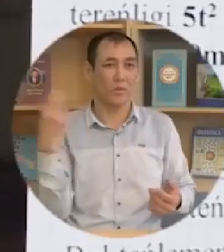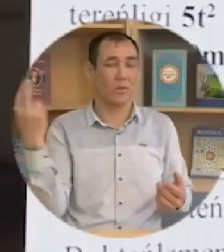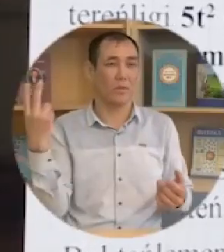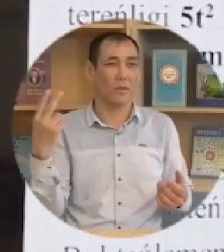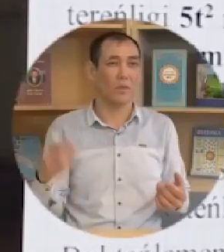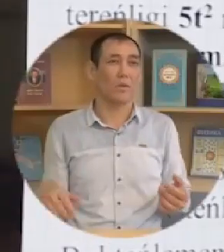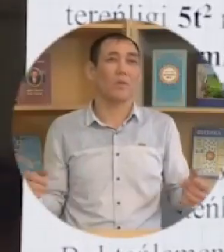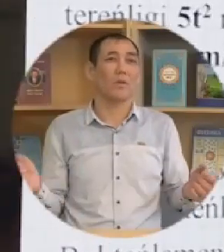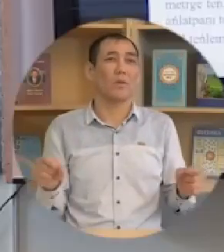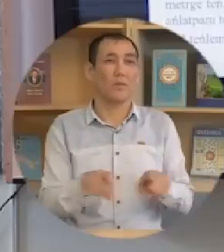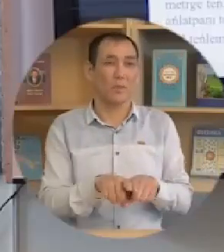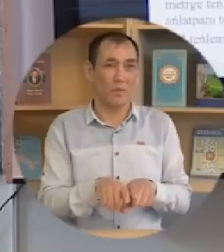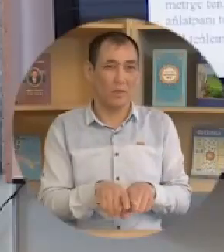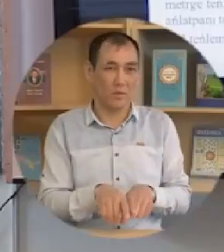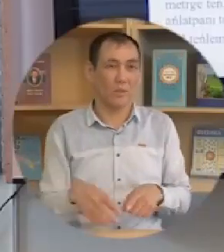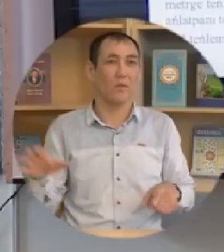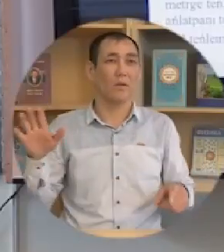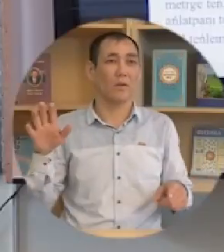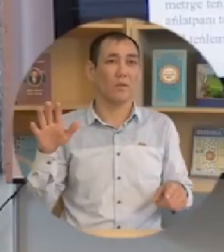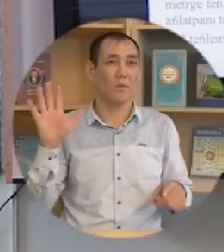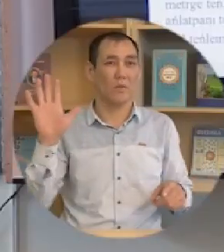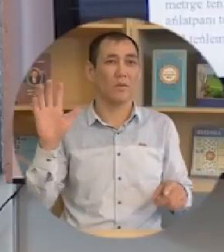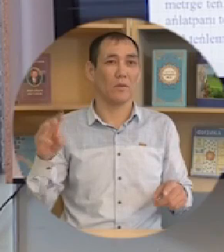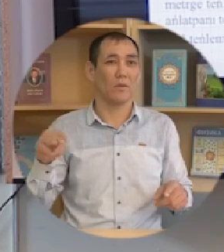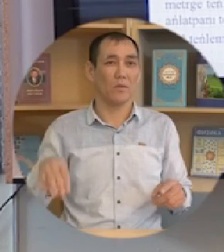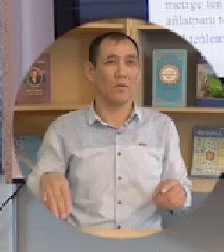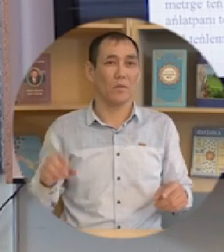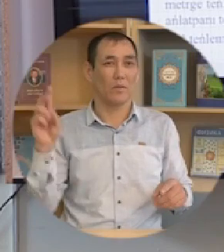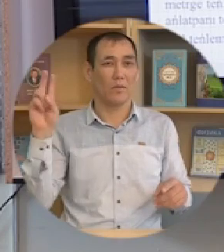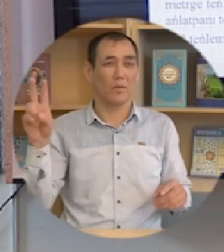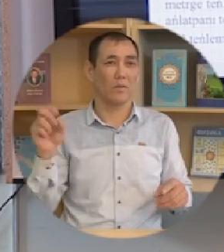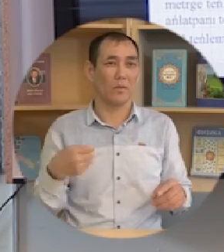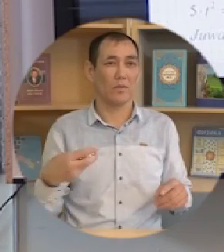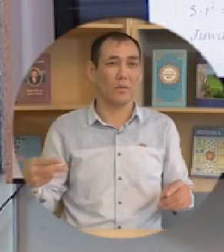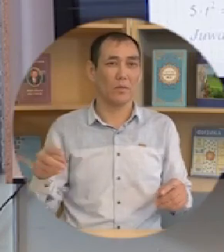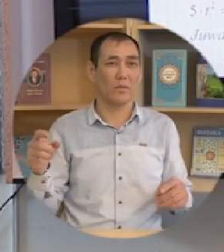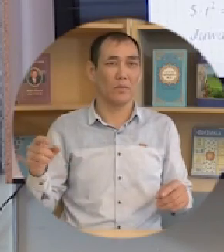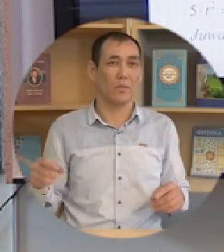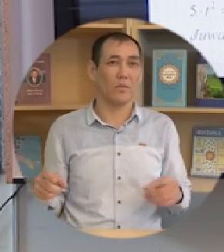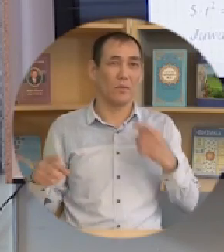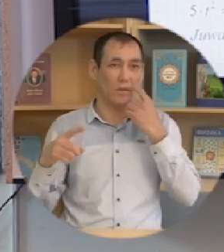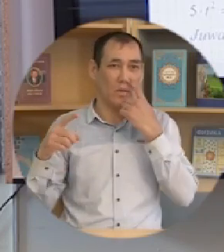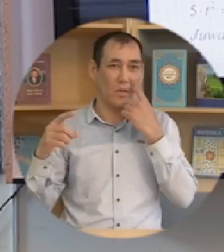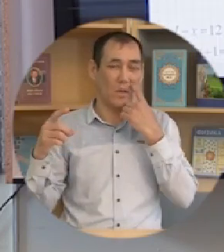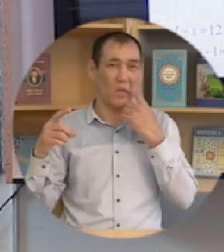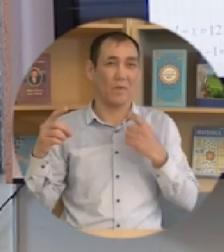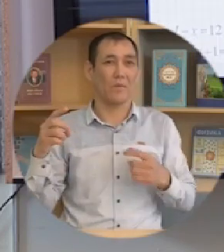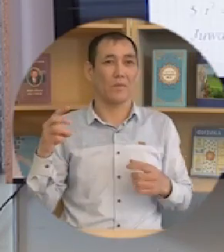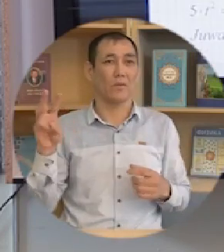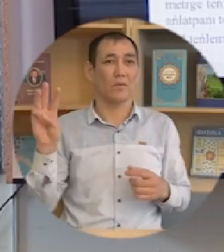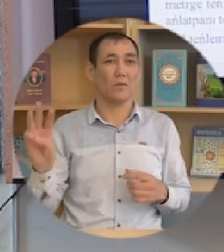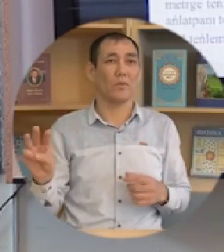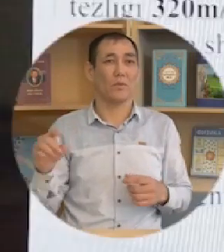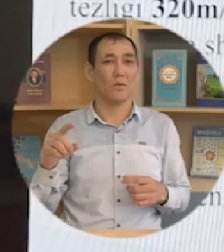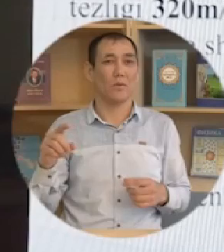аңлатпаны теңлестіріп, 5 Т квадрат тең 320 көбейтілген